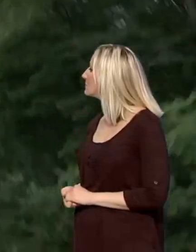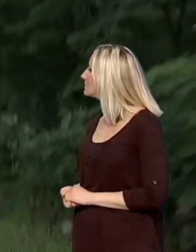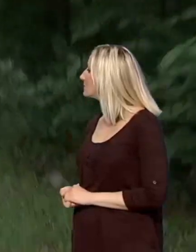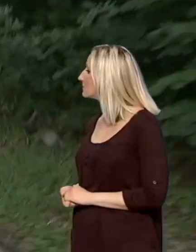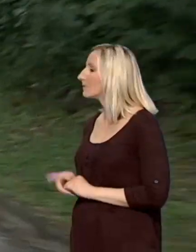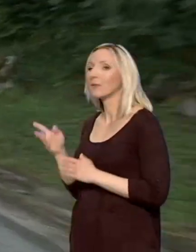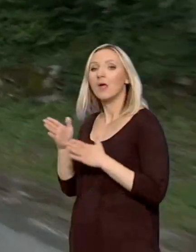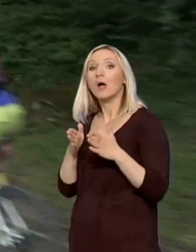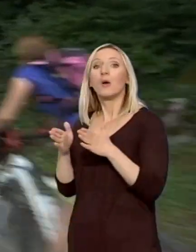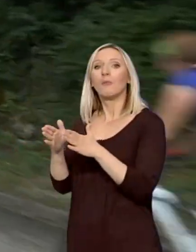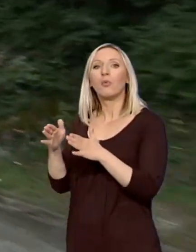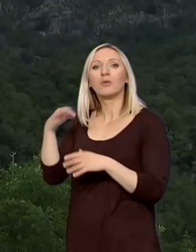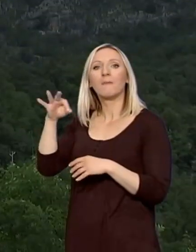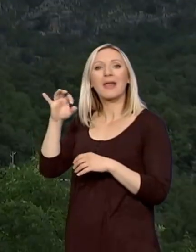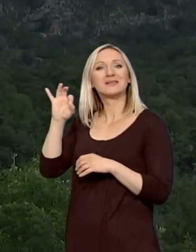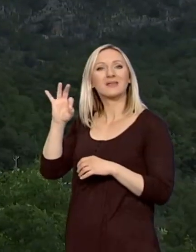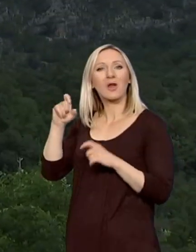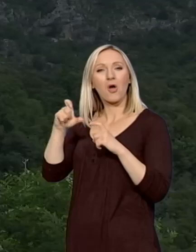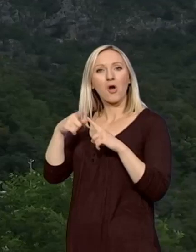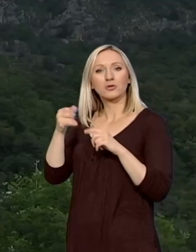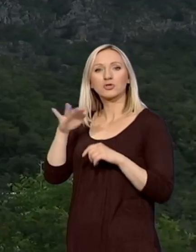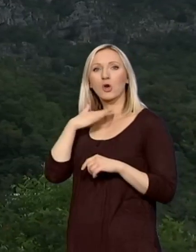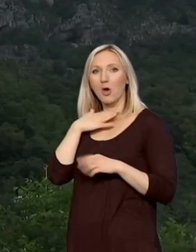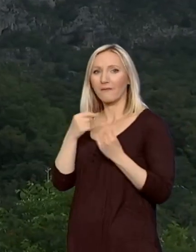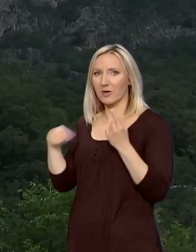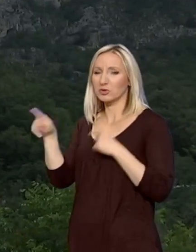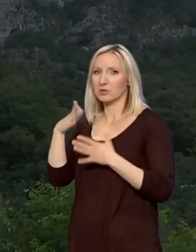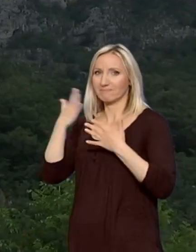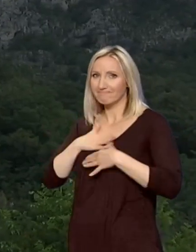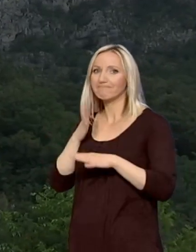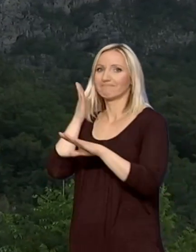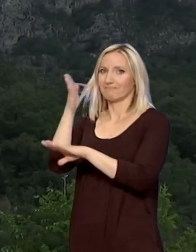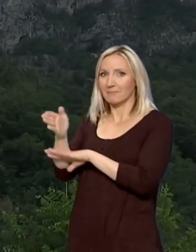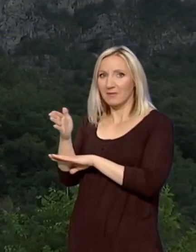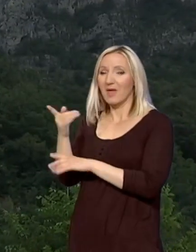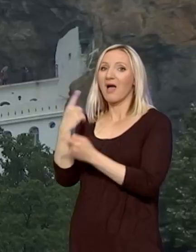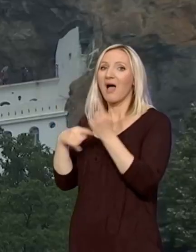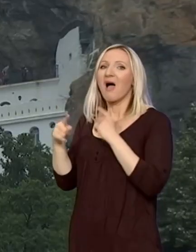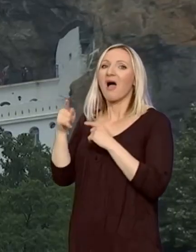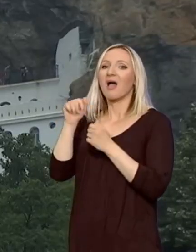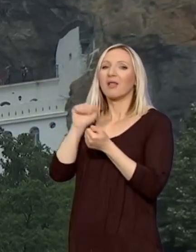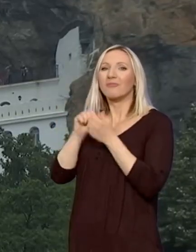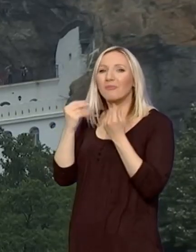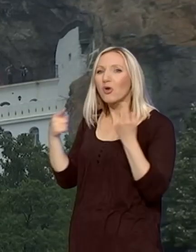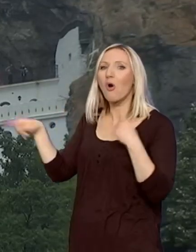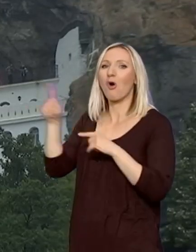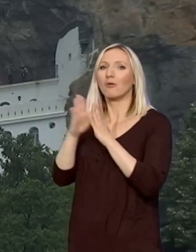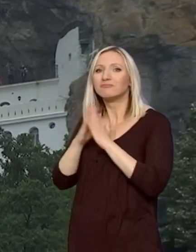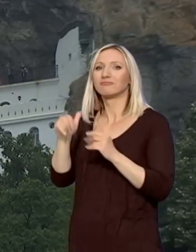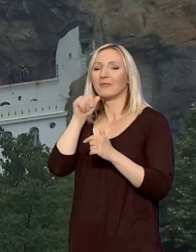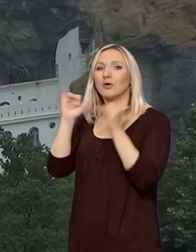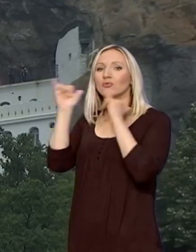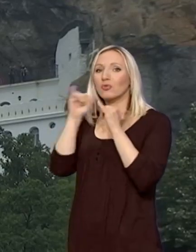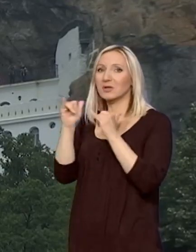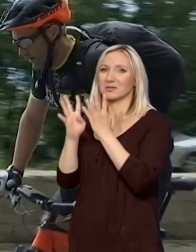Put je vodio pored manastira Ostrog. Većina nije propustila priliku da ga obiđe. Ipak, hodočasnika i turista bilo je mnogo. Nisu imali vremena